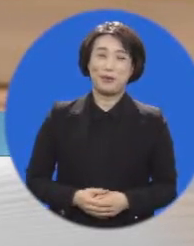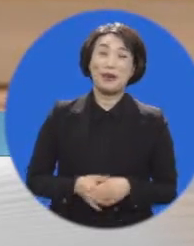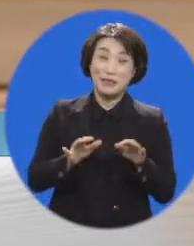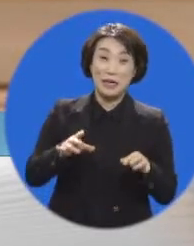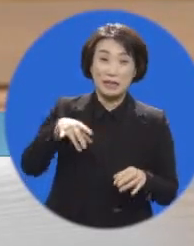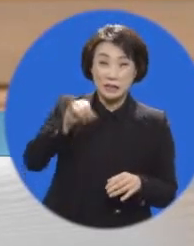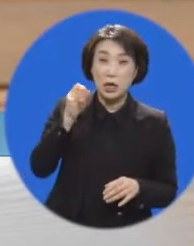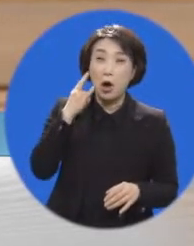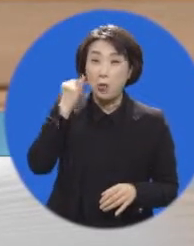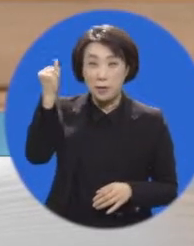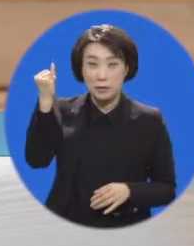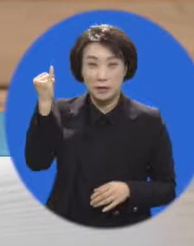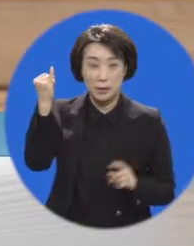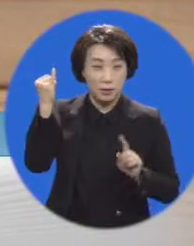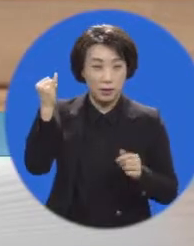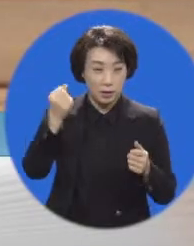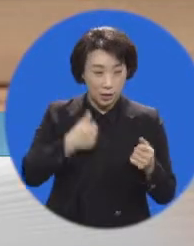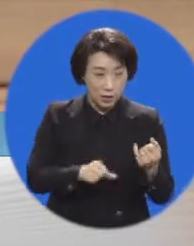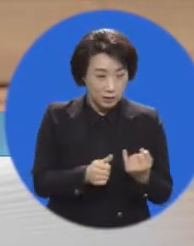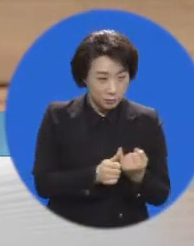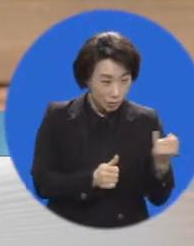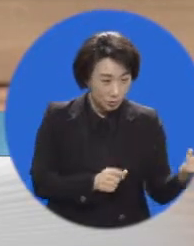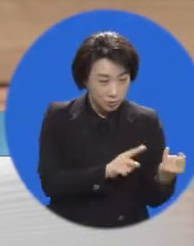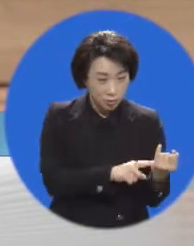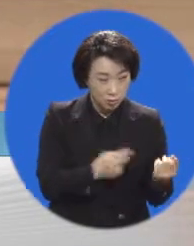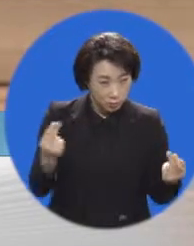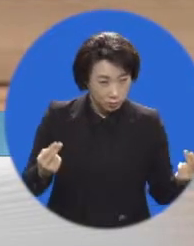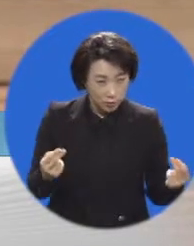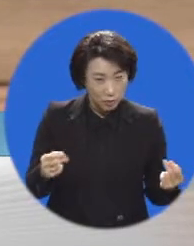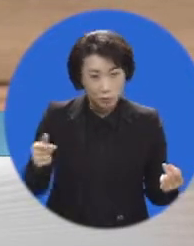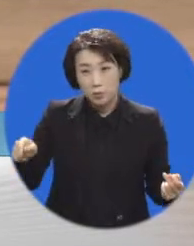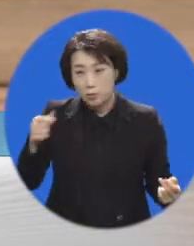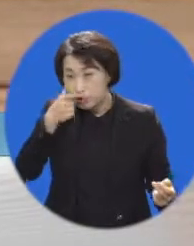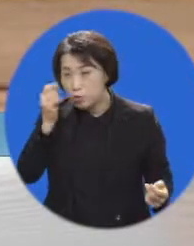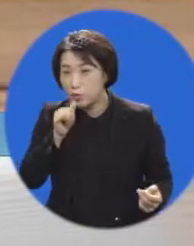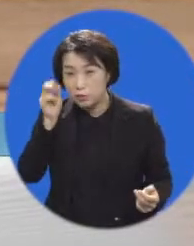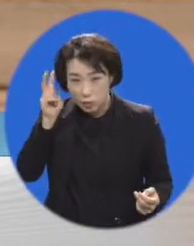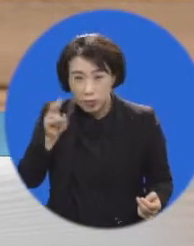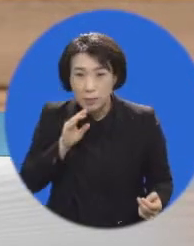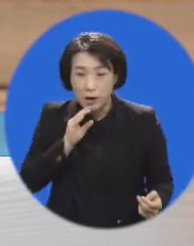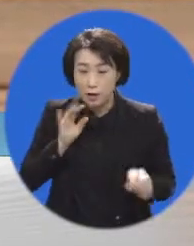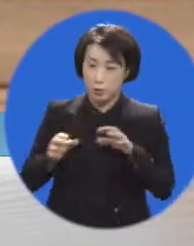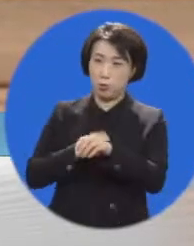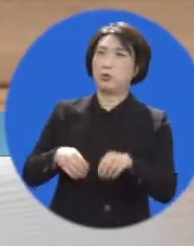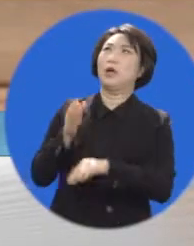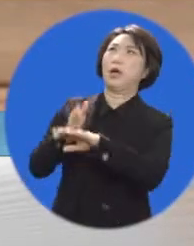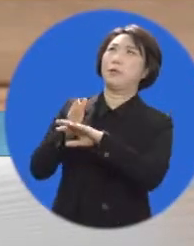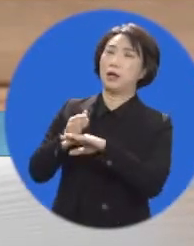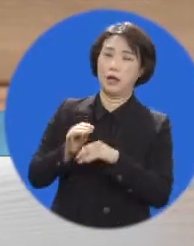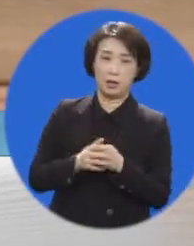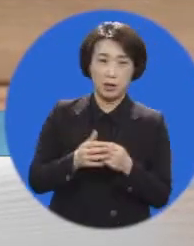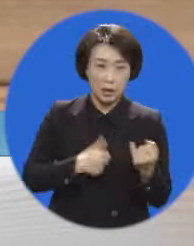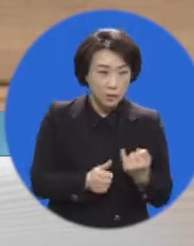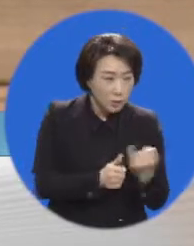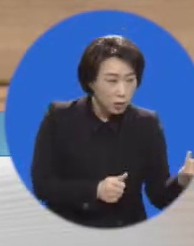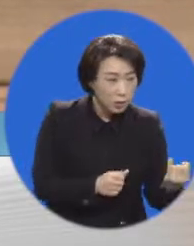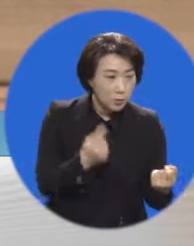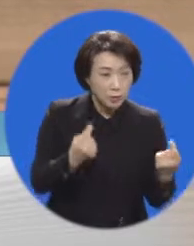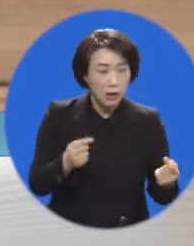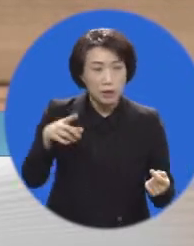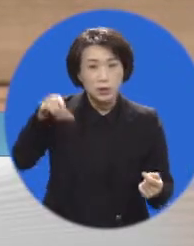시어머니가 좀 며느리만 못하다고 합시다. 감사하지. 며느리보다 똑똑하고 잘나서